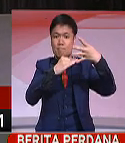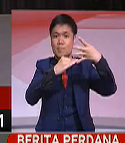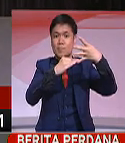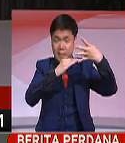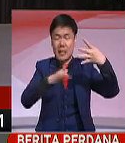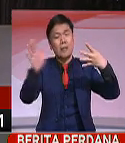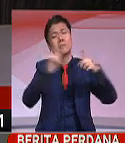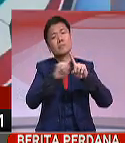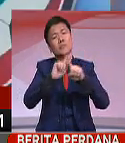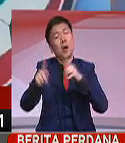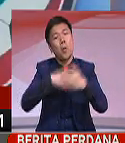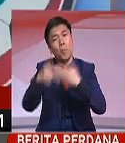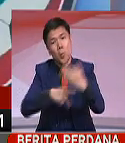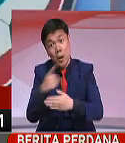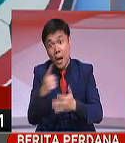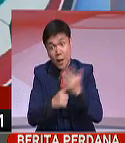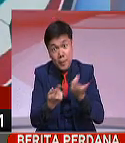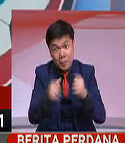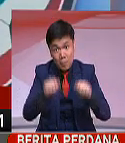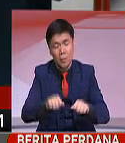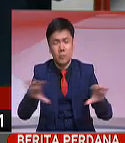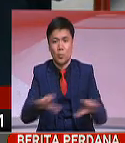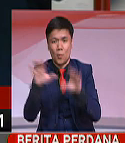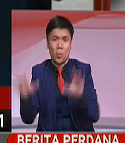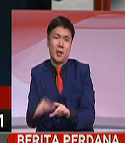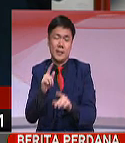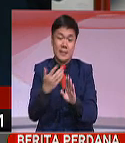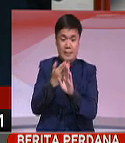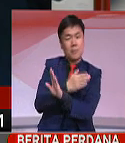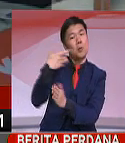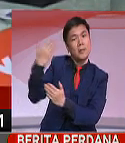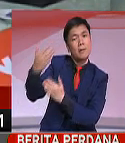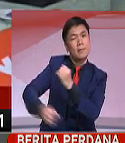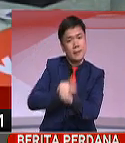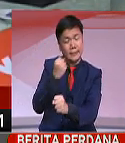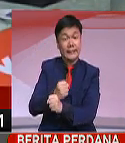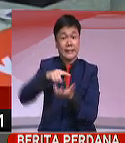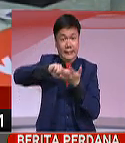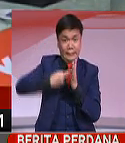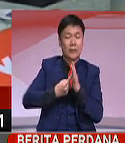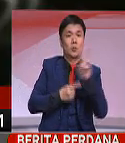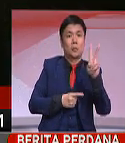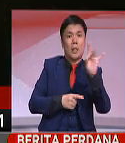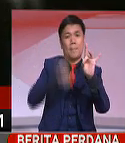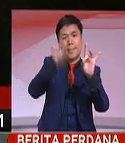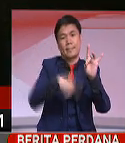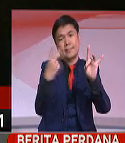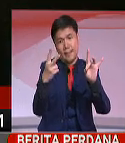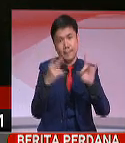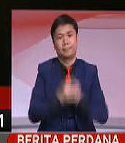beberapa program dan tindakan yang perlu dilakukan pada persiapan pramusim ya akan bermula pada 28 Desember ini